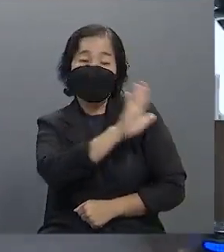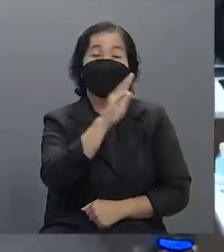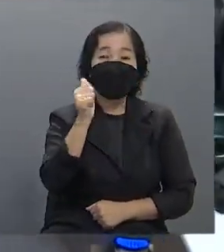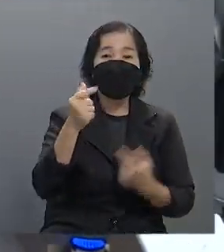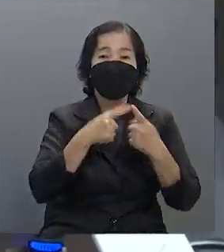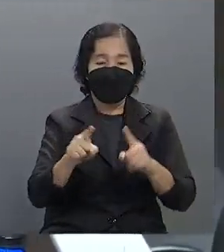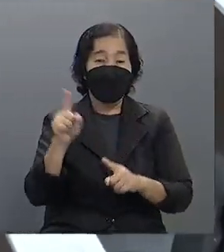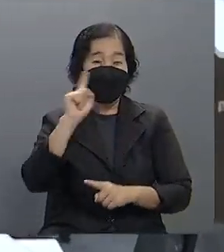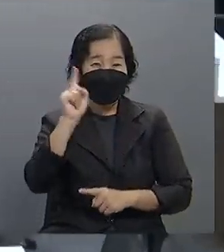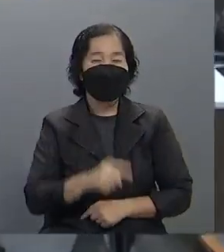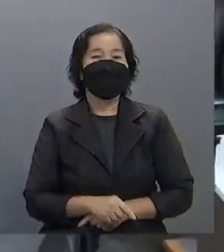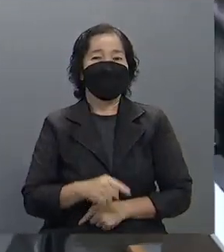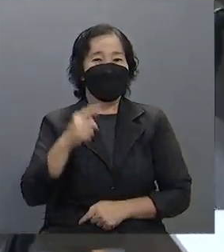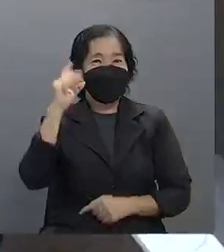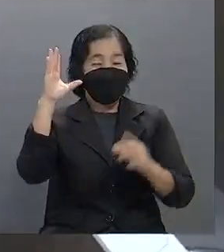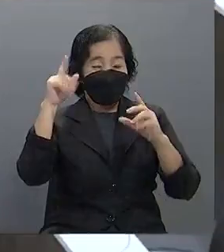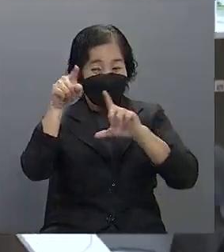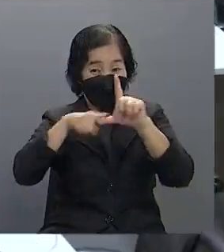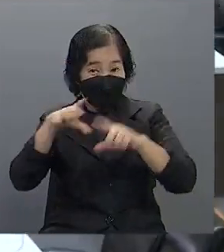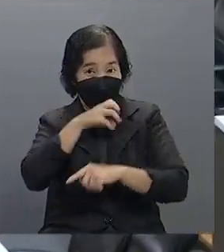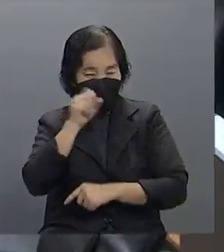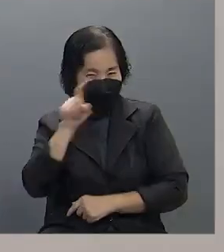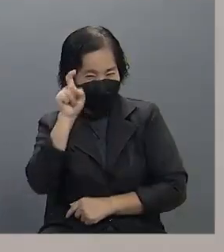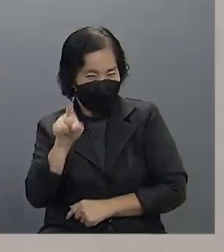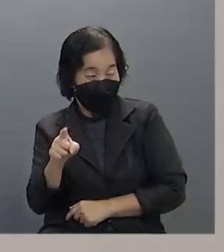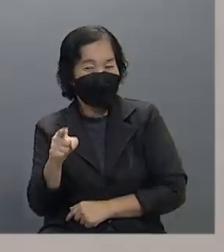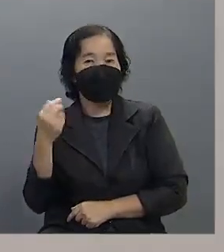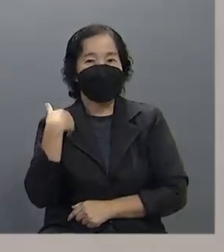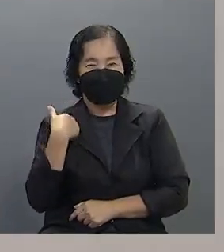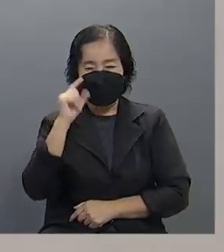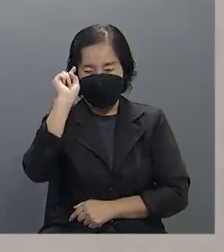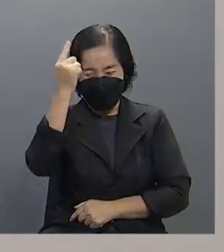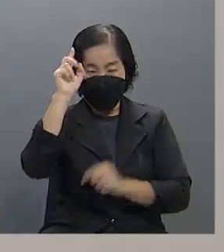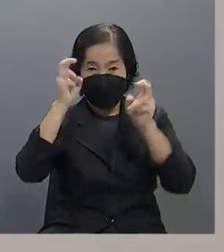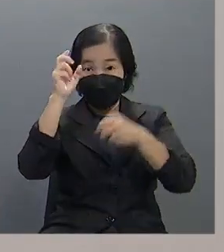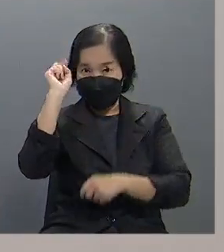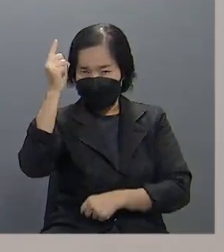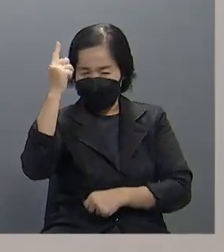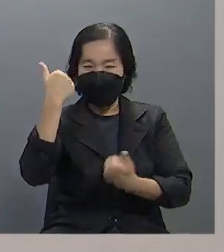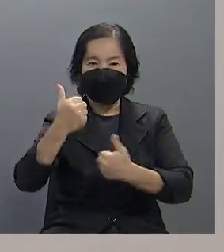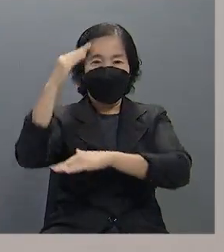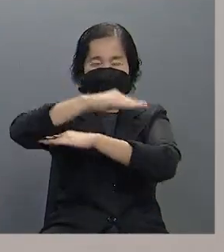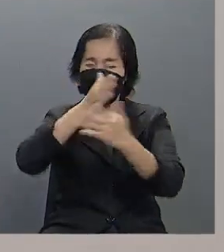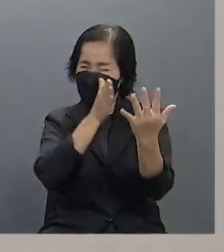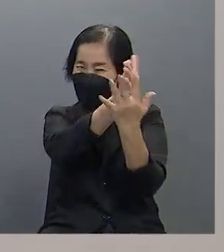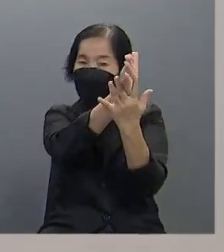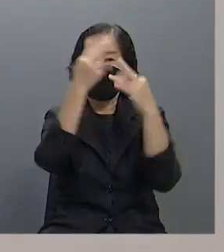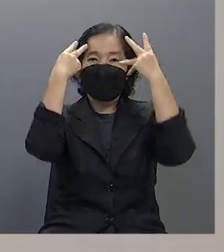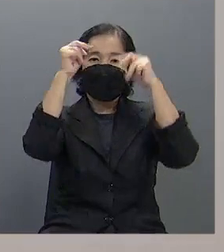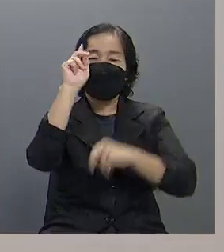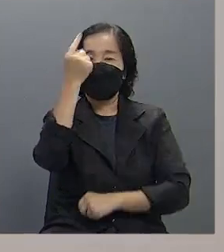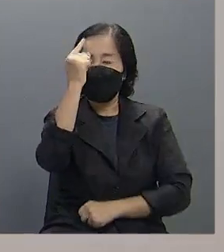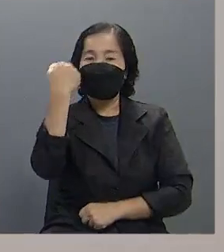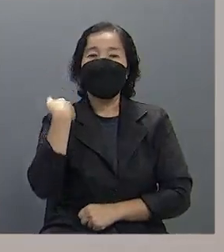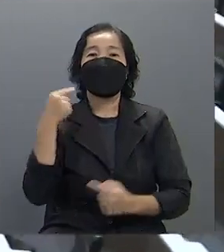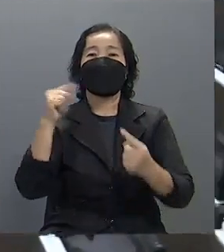เซอร์ไพรส์จากพรรคก้าวไกลนะคะที่เขาบอกว่าจะมีอย่างแน่นอนในการอภิปรายพลเอกประยุทธ์จันทร์โอชาค่ะโดยเฉพาะที่กำกับดูแลกระทร